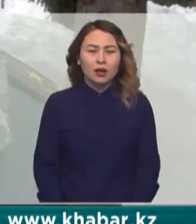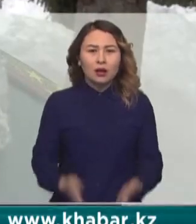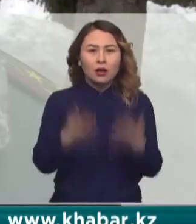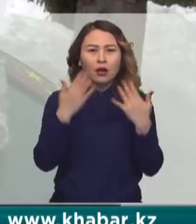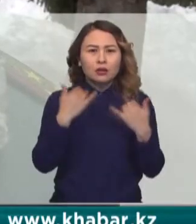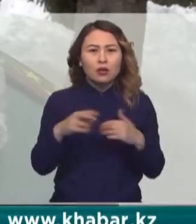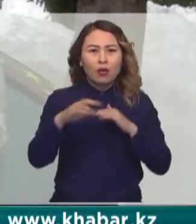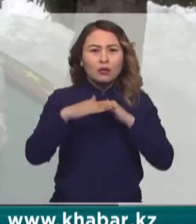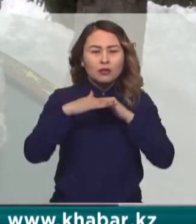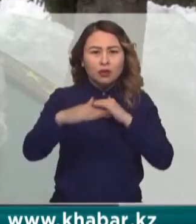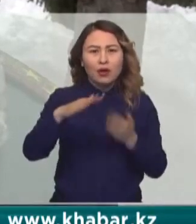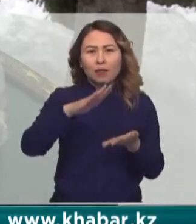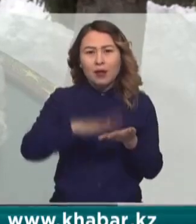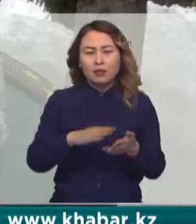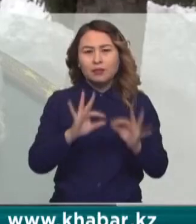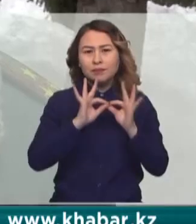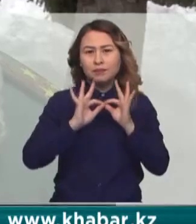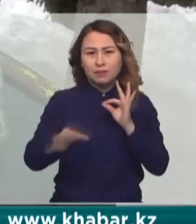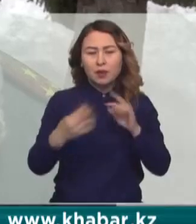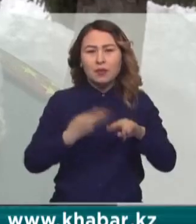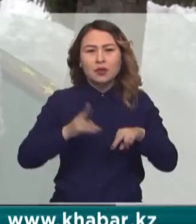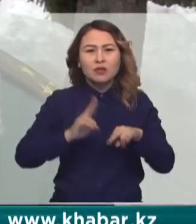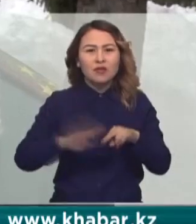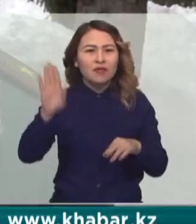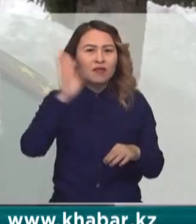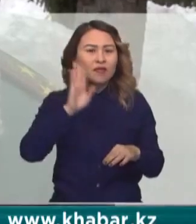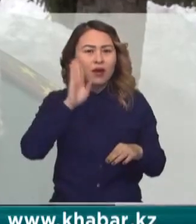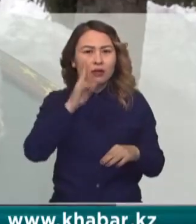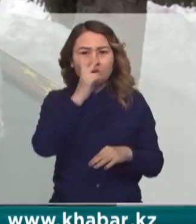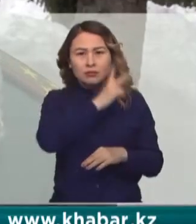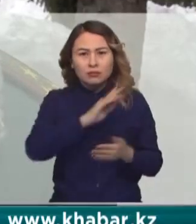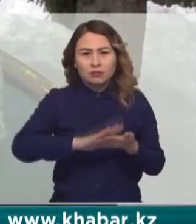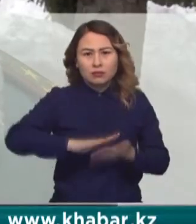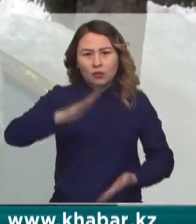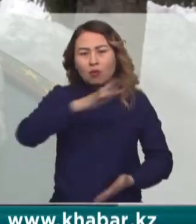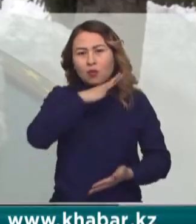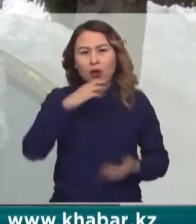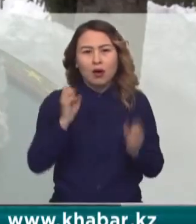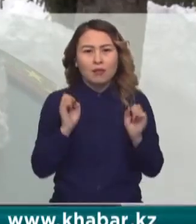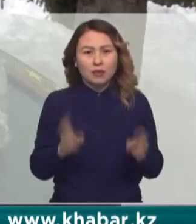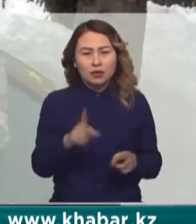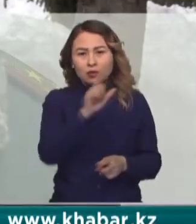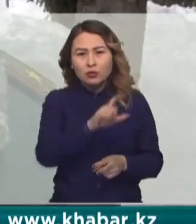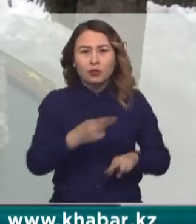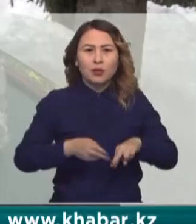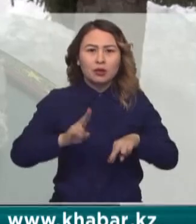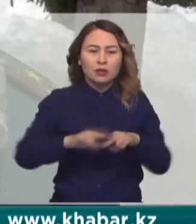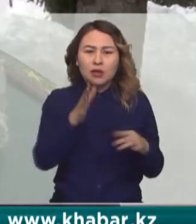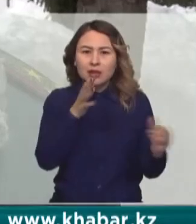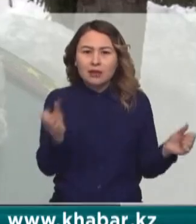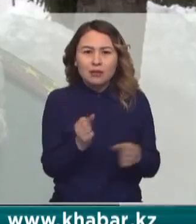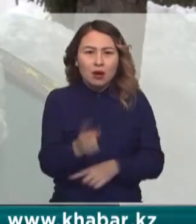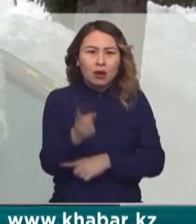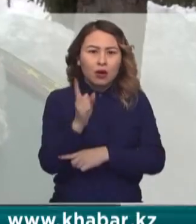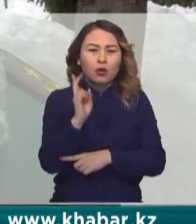Өлкеде мұз қабаты жұқарып қалған. Бұл аймақтағы барлық дерлік су қоймаларынан байқалады. Сондықтан адам өмірі үшін үлкен қауіп. Әсіресе қыста балық аулауды